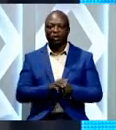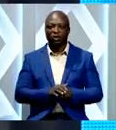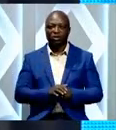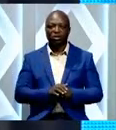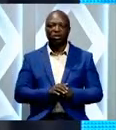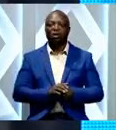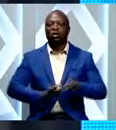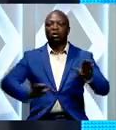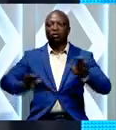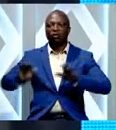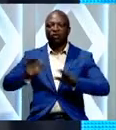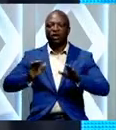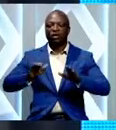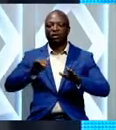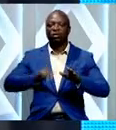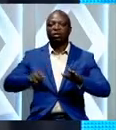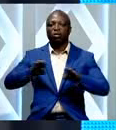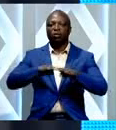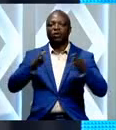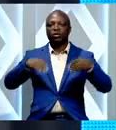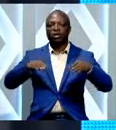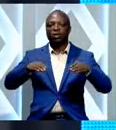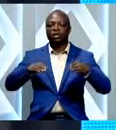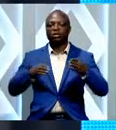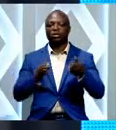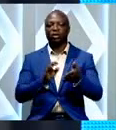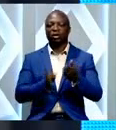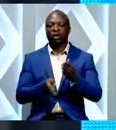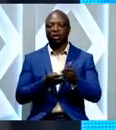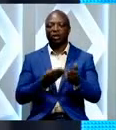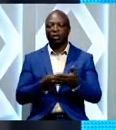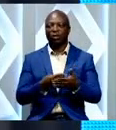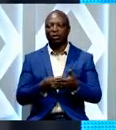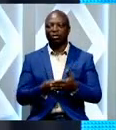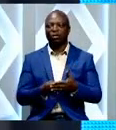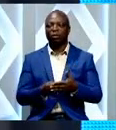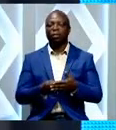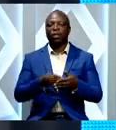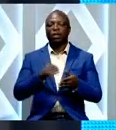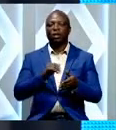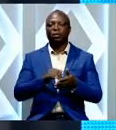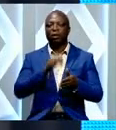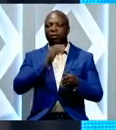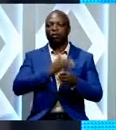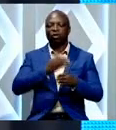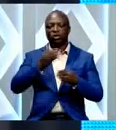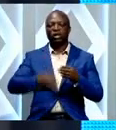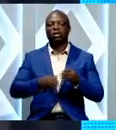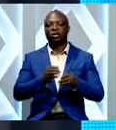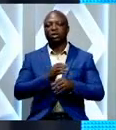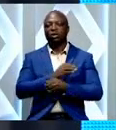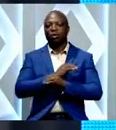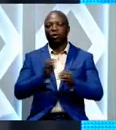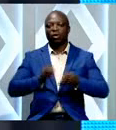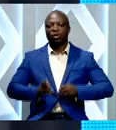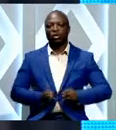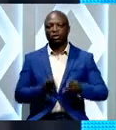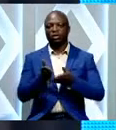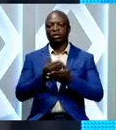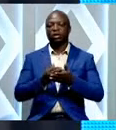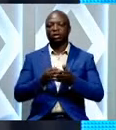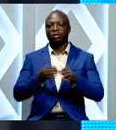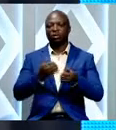De fait, l'ouverture des marchés de capitaux n'a pas eu pour conséquence une réelle accélération des investissements des pays